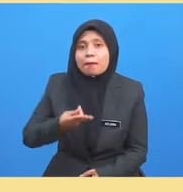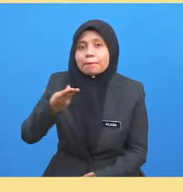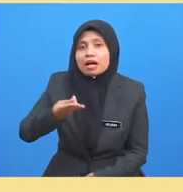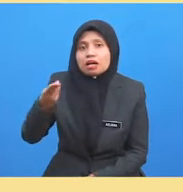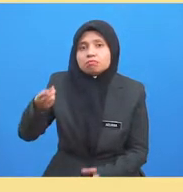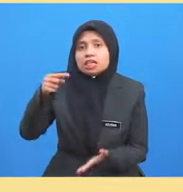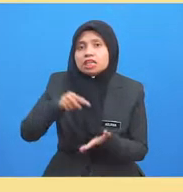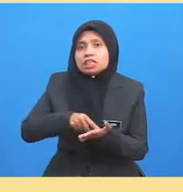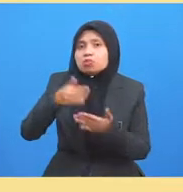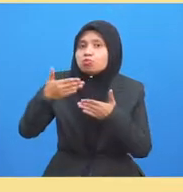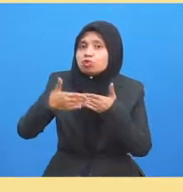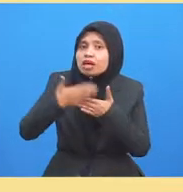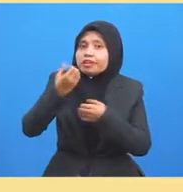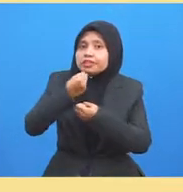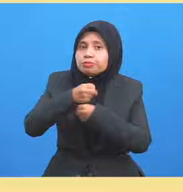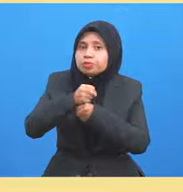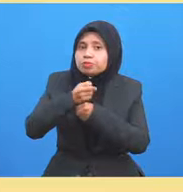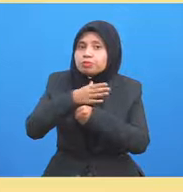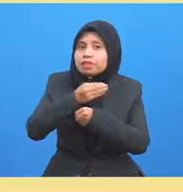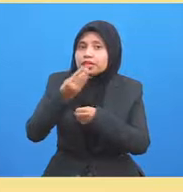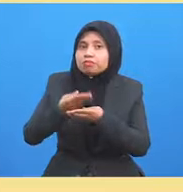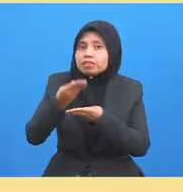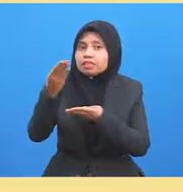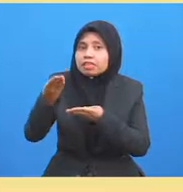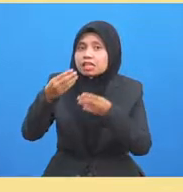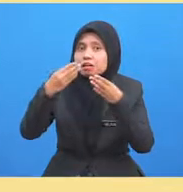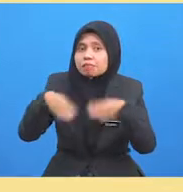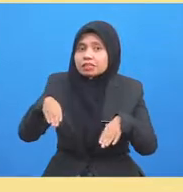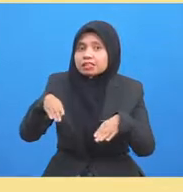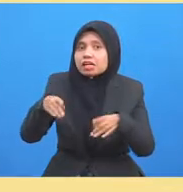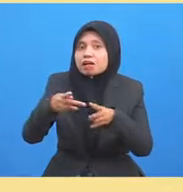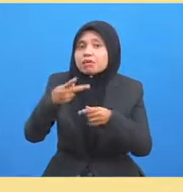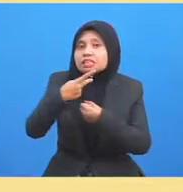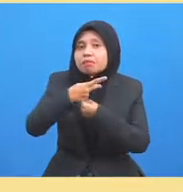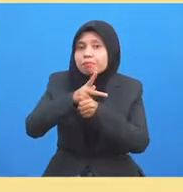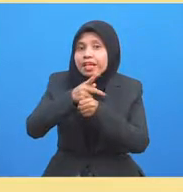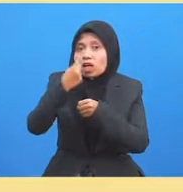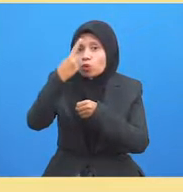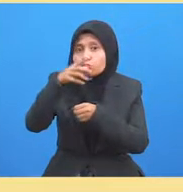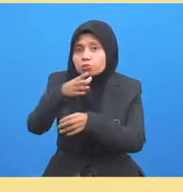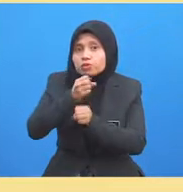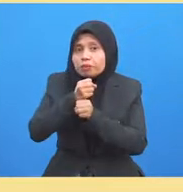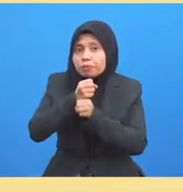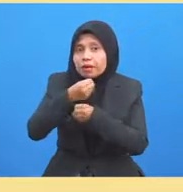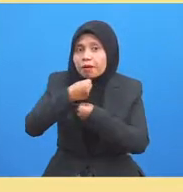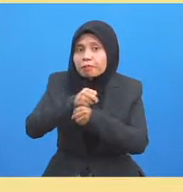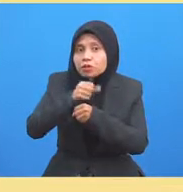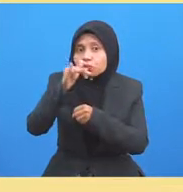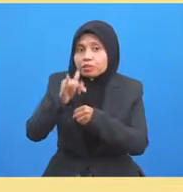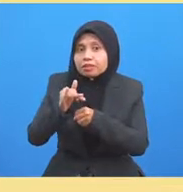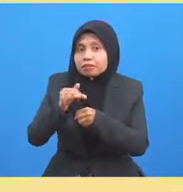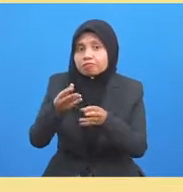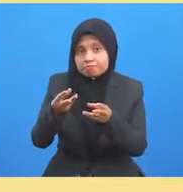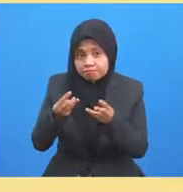Bahan-bahan ini mudah dibentuk dan memberi kebebasan kepada pereka untuk mendapatkan bentuk yang